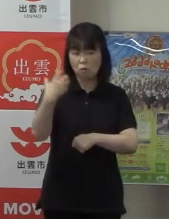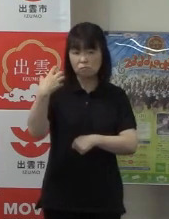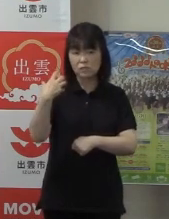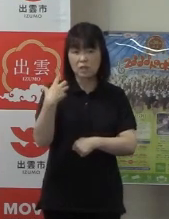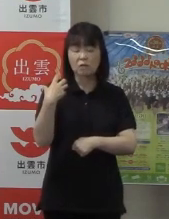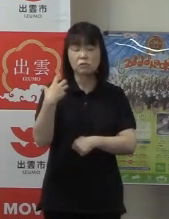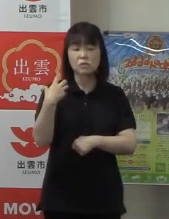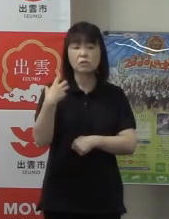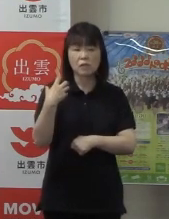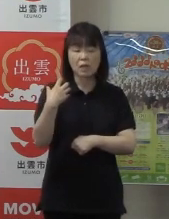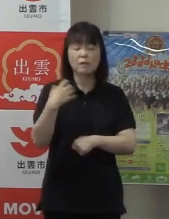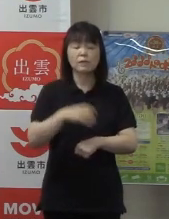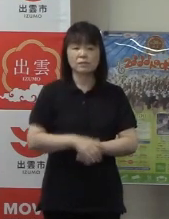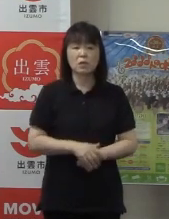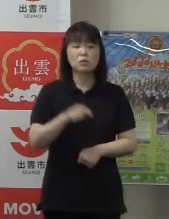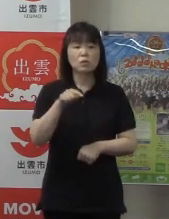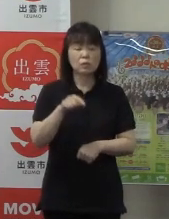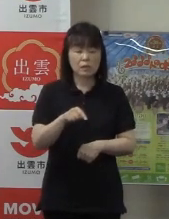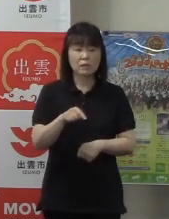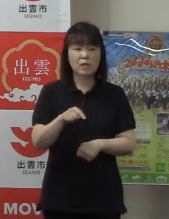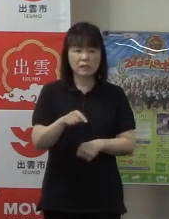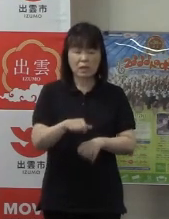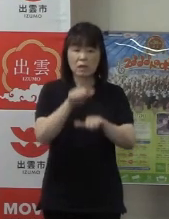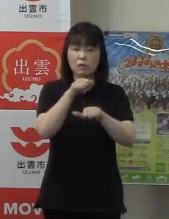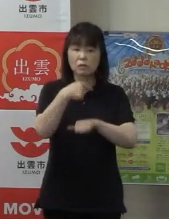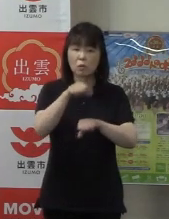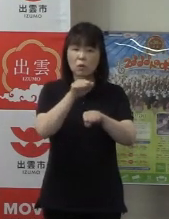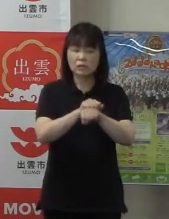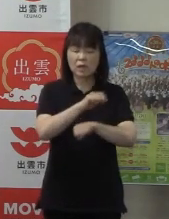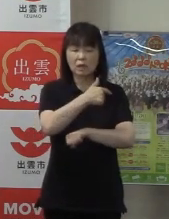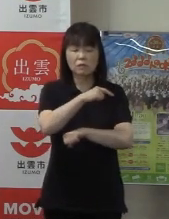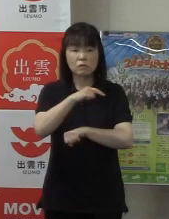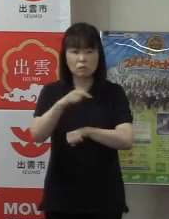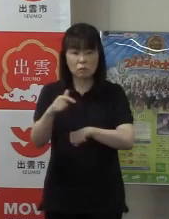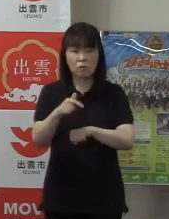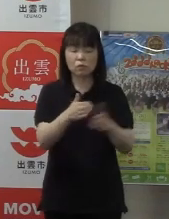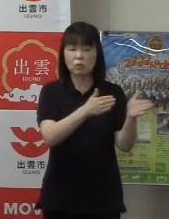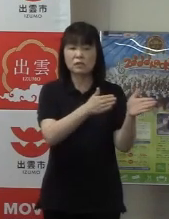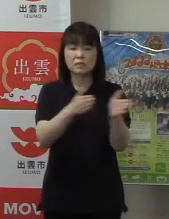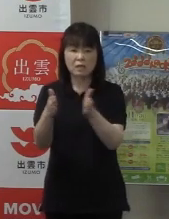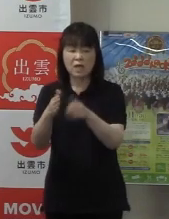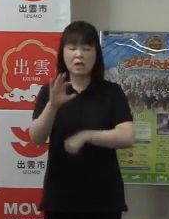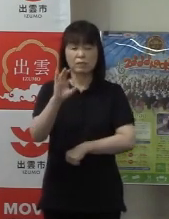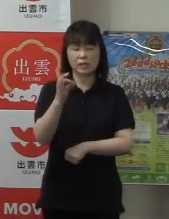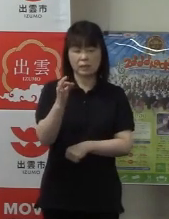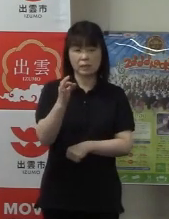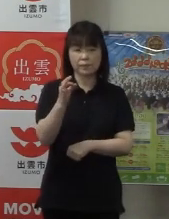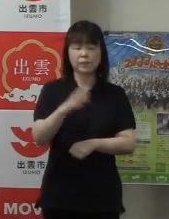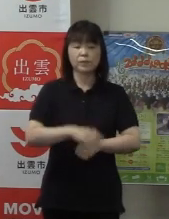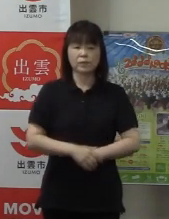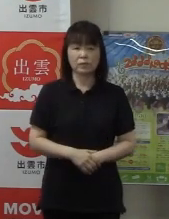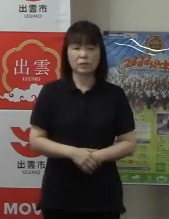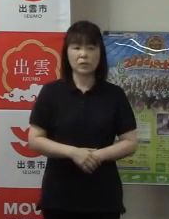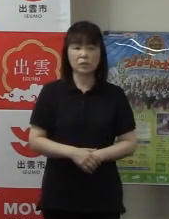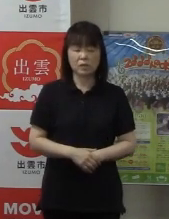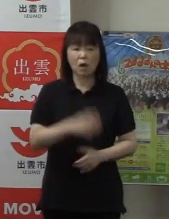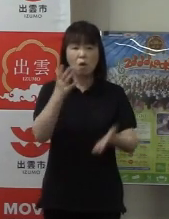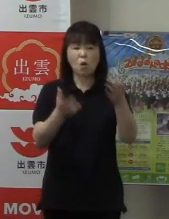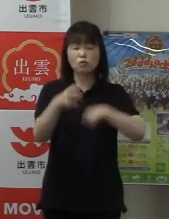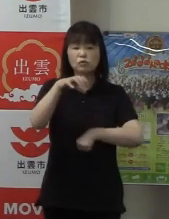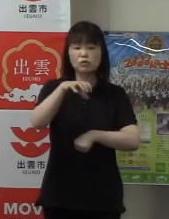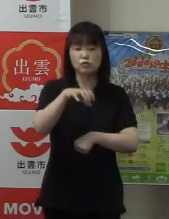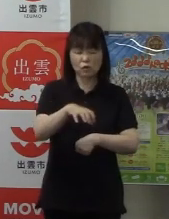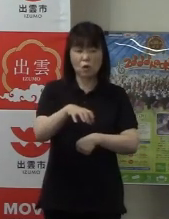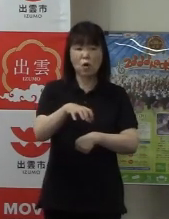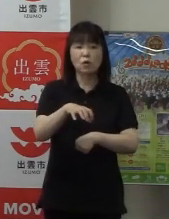これらの教材等の購入補助といいます。支援に資するということですね。それと私立認可保育所への外国